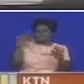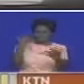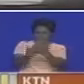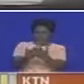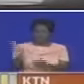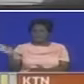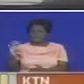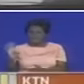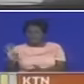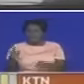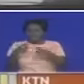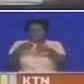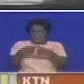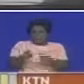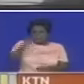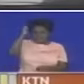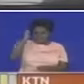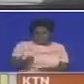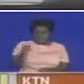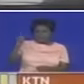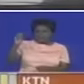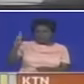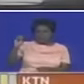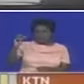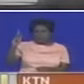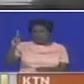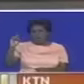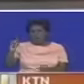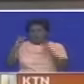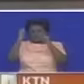Barasa. Walakin Jaji Richard Mungu alitoa kauli tofauti.